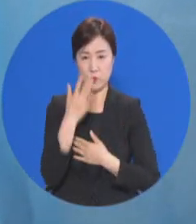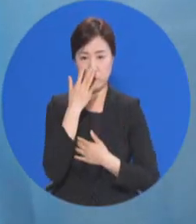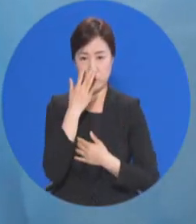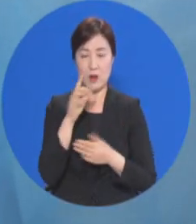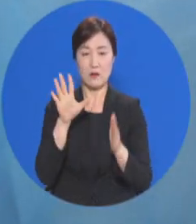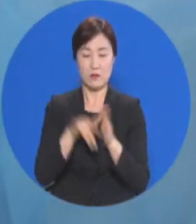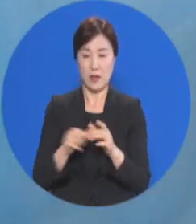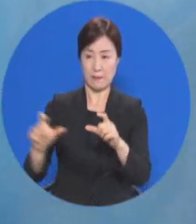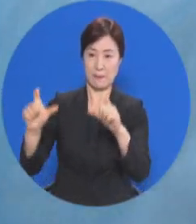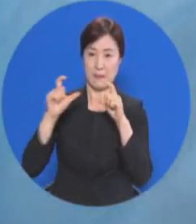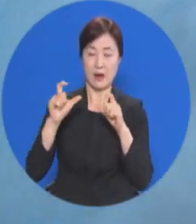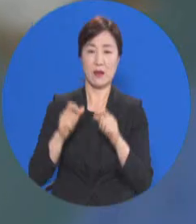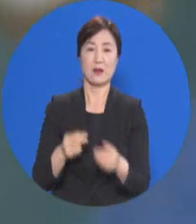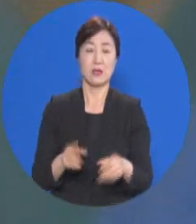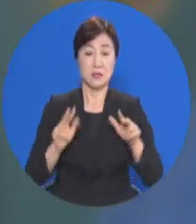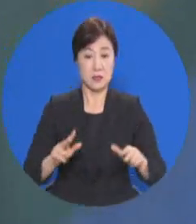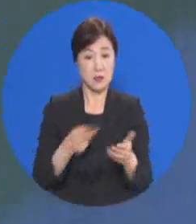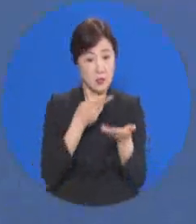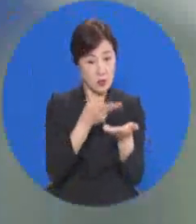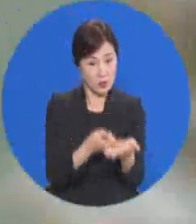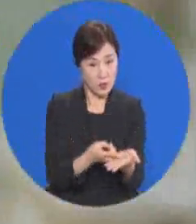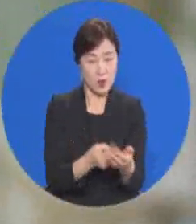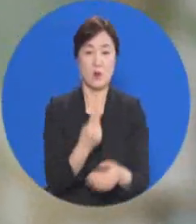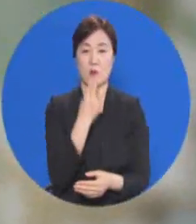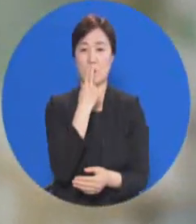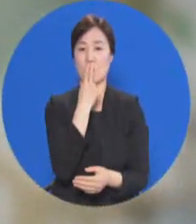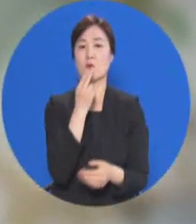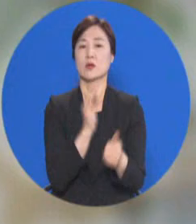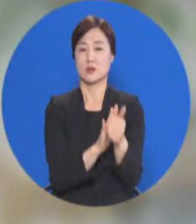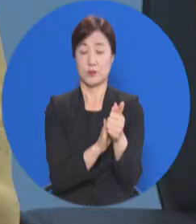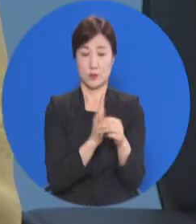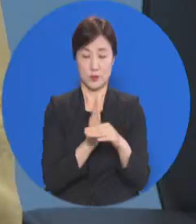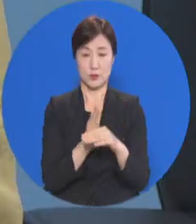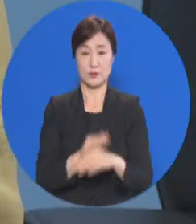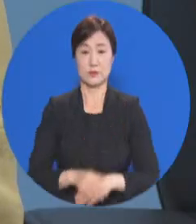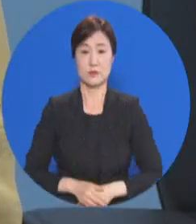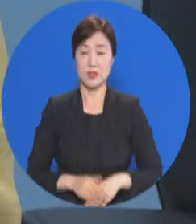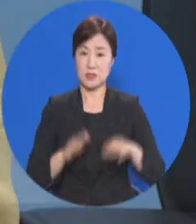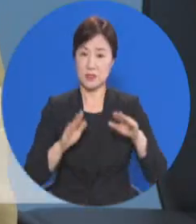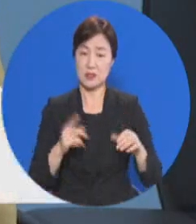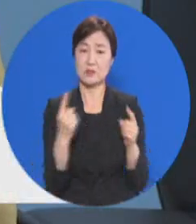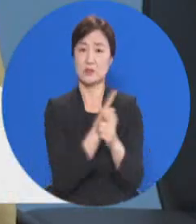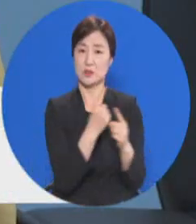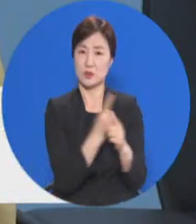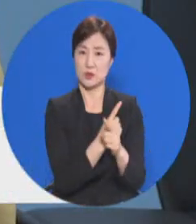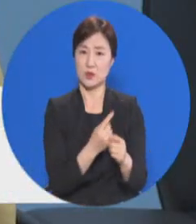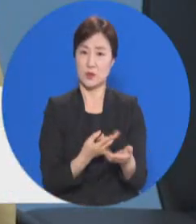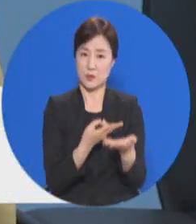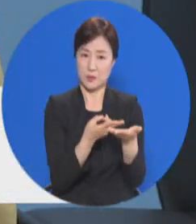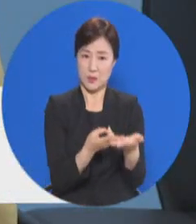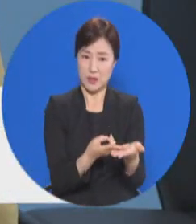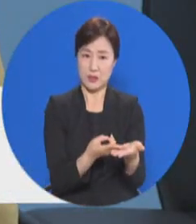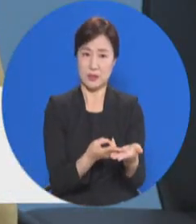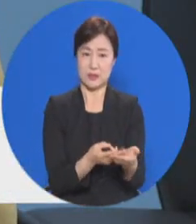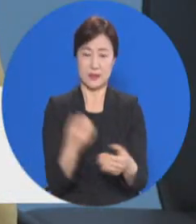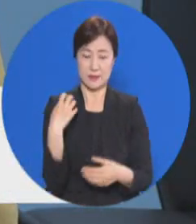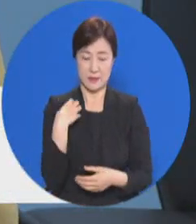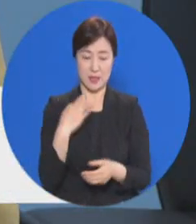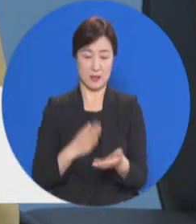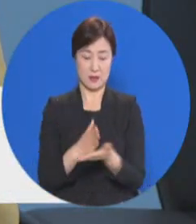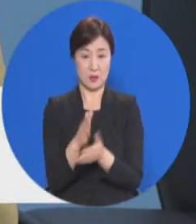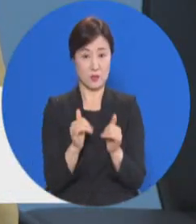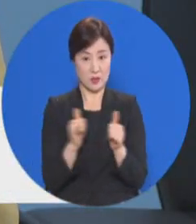확진 판정을 받았지만 현재 병원에서 산소 공급을 받고 있습니다. 현재 치료에 임하고 계시는 교수님들이